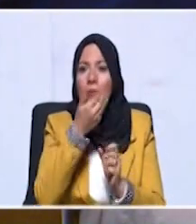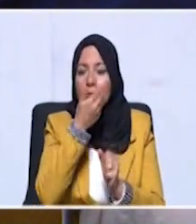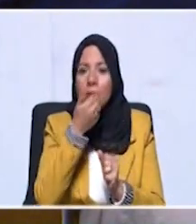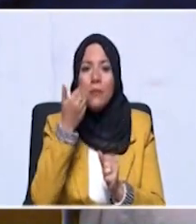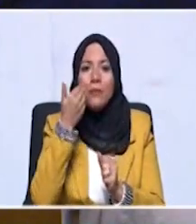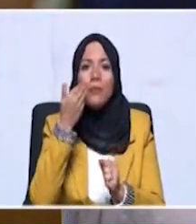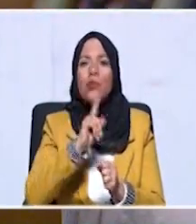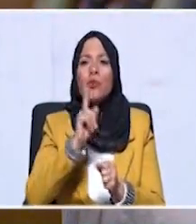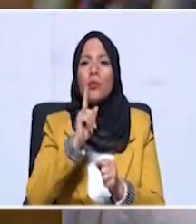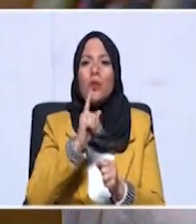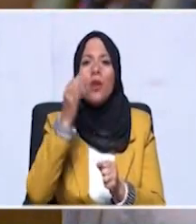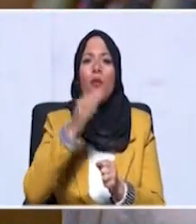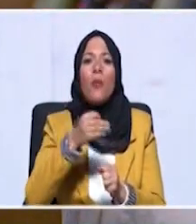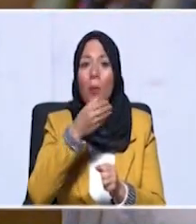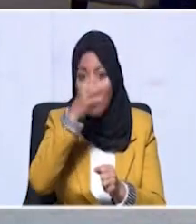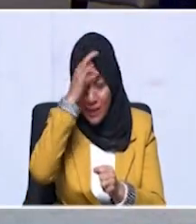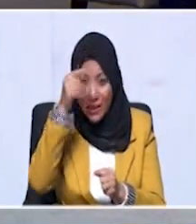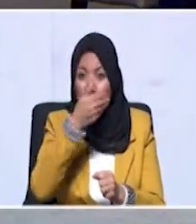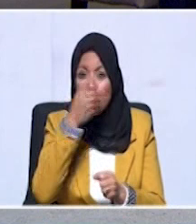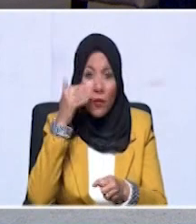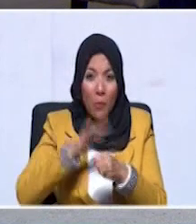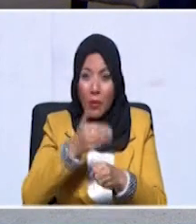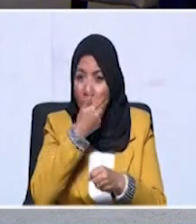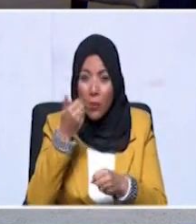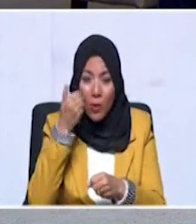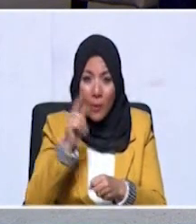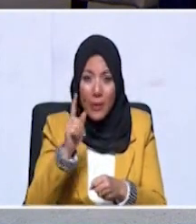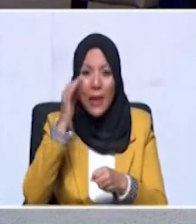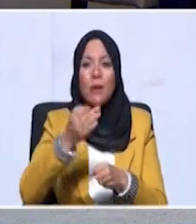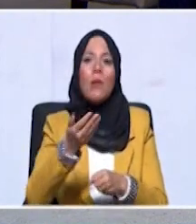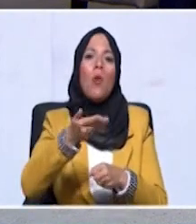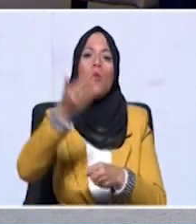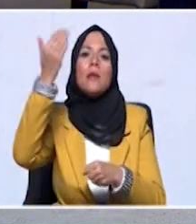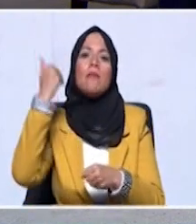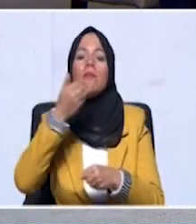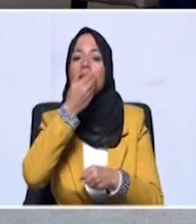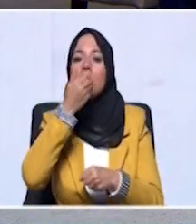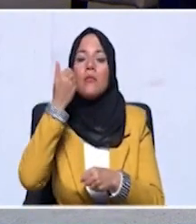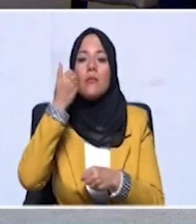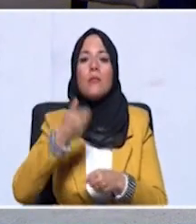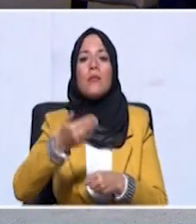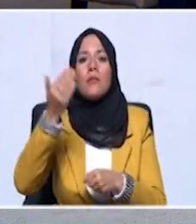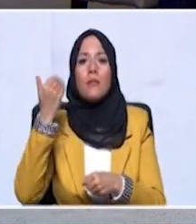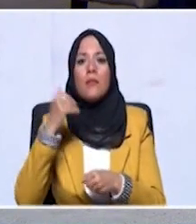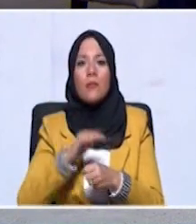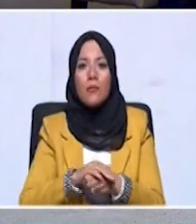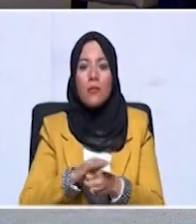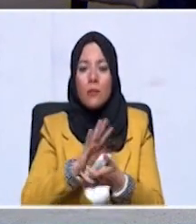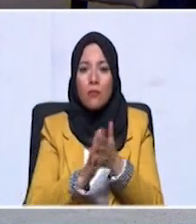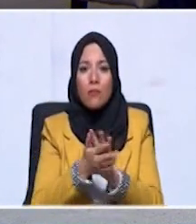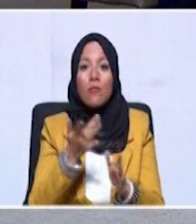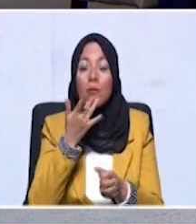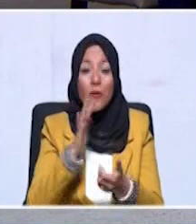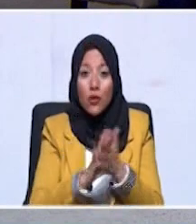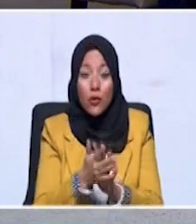ابدا الا في رمضان فواحد ما بيصوم غير في شهر رمضان طول السنه وما صمش اول شعبان ولا له علاقه بالصيام